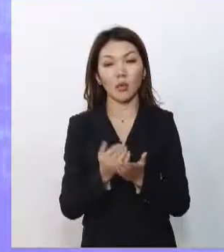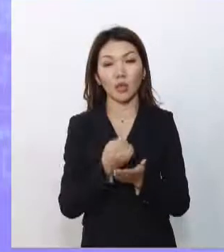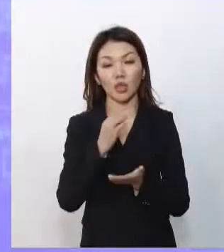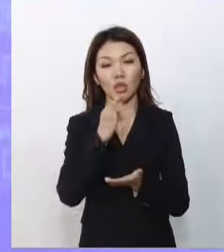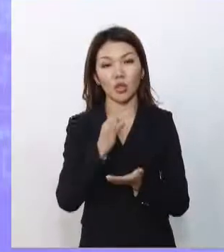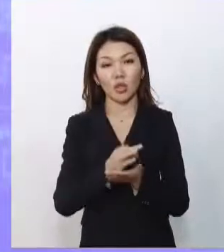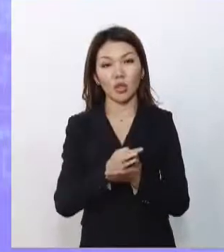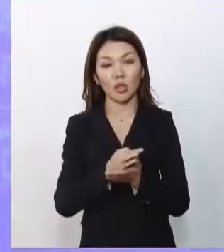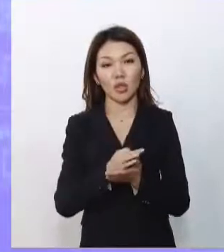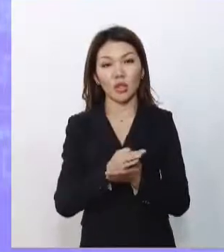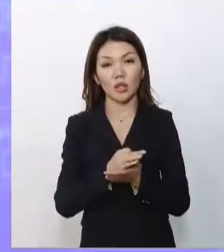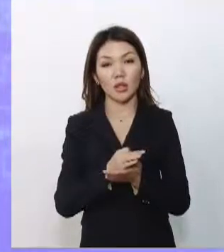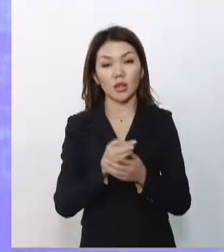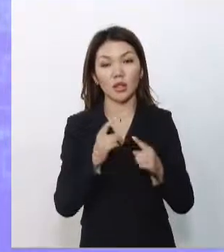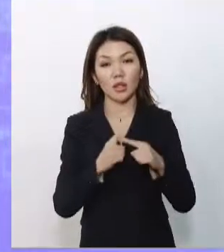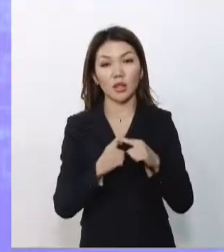результаты